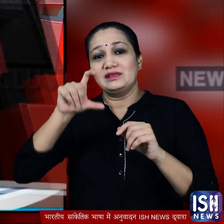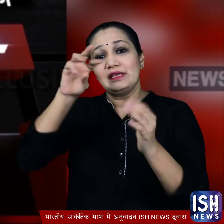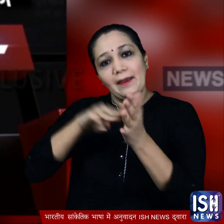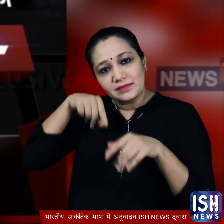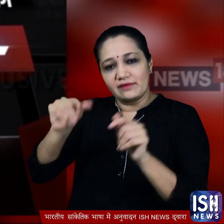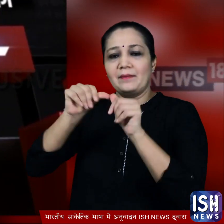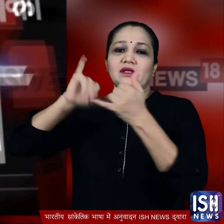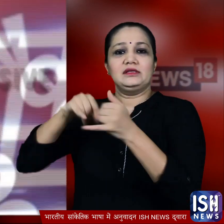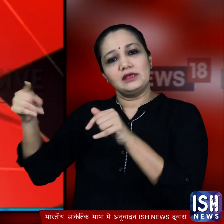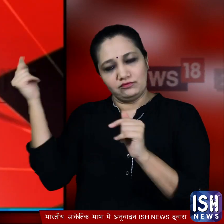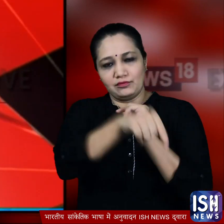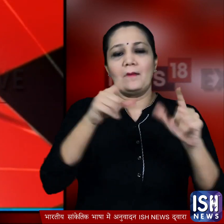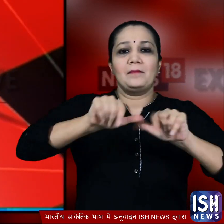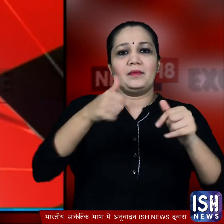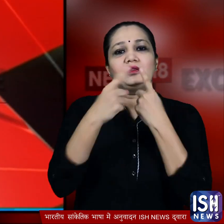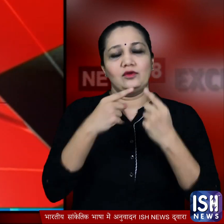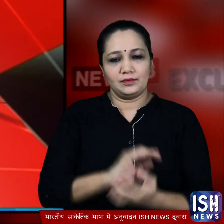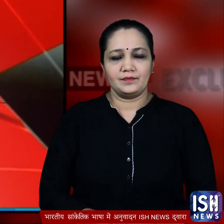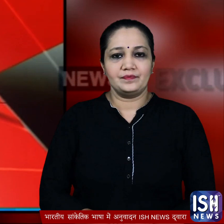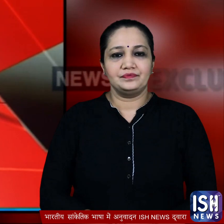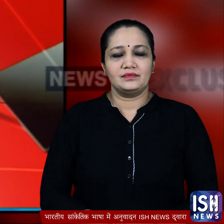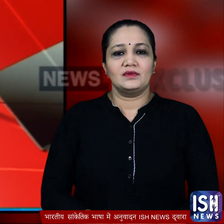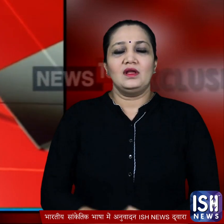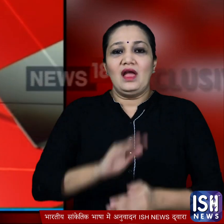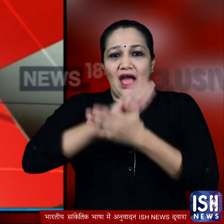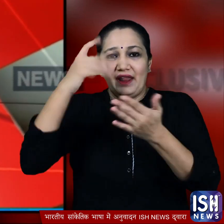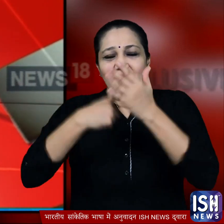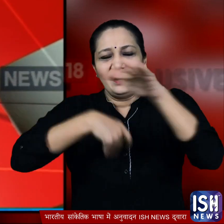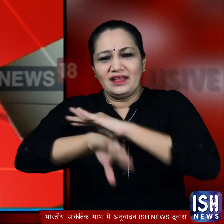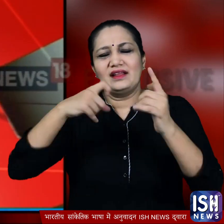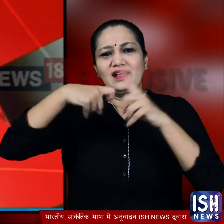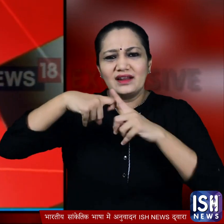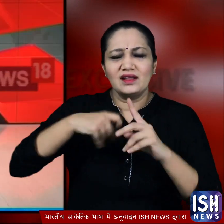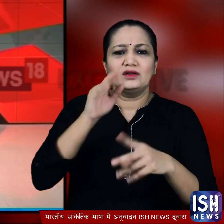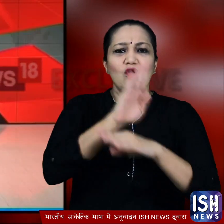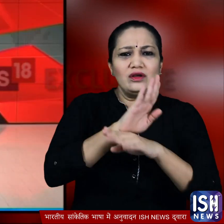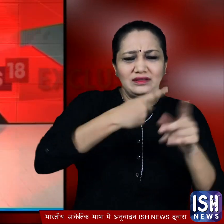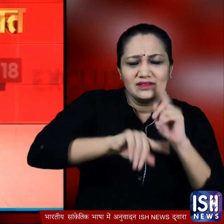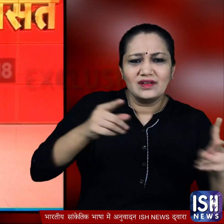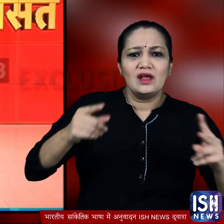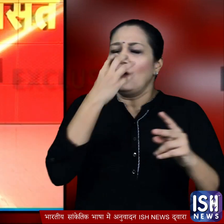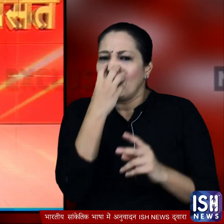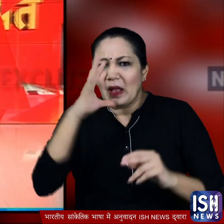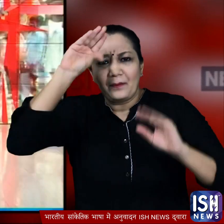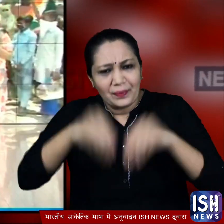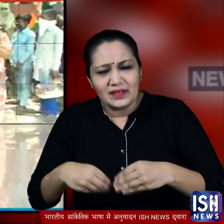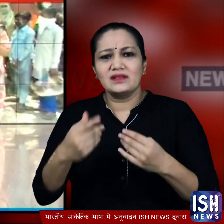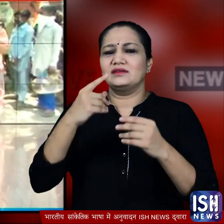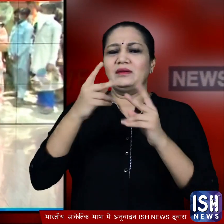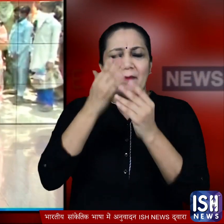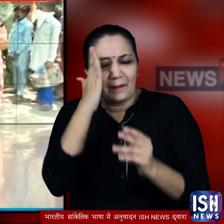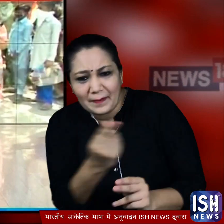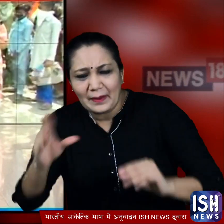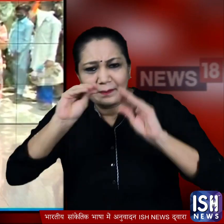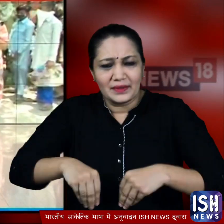से मुलाकात कर सकते हैं। हरियाणा के करनाल में ऑक्सीजन और बेड के मुद्दे पर कांग्रेस कार्यकर्ताओं ने बर्तन बजाकर राज्य सरकार के खिलाफ प्रदर्शन